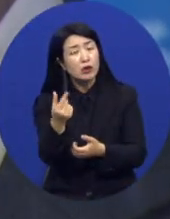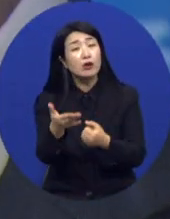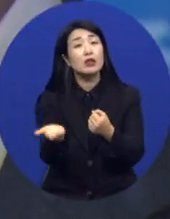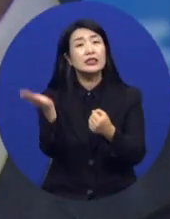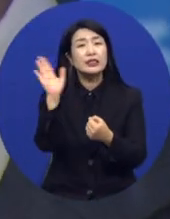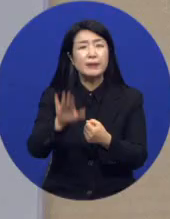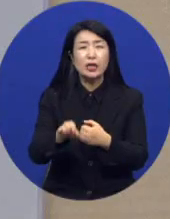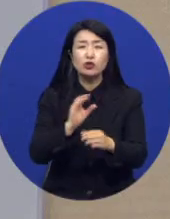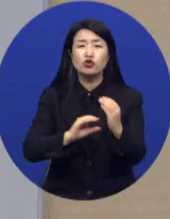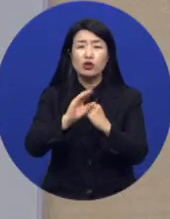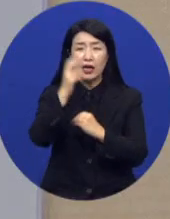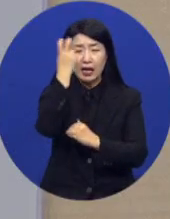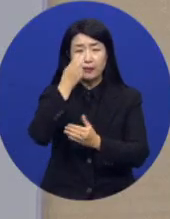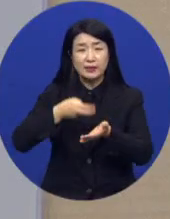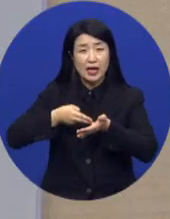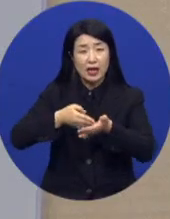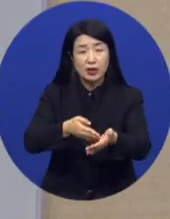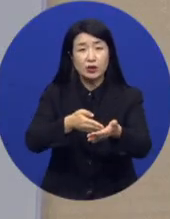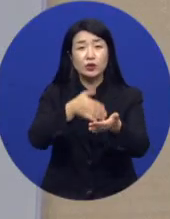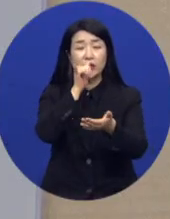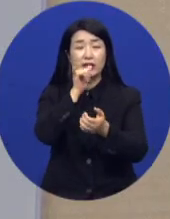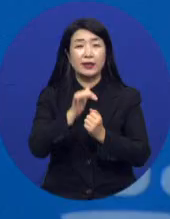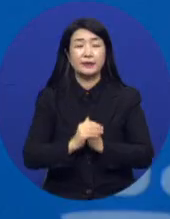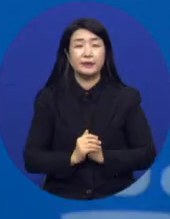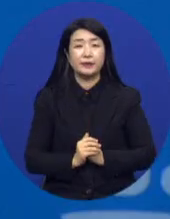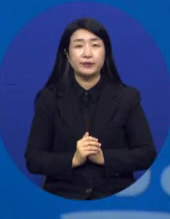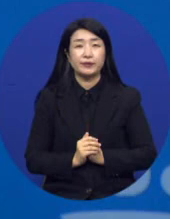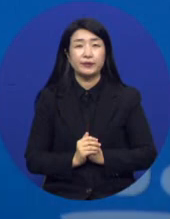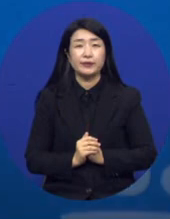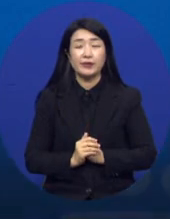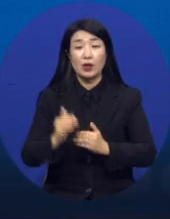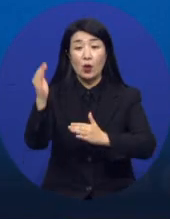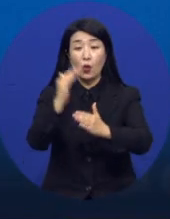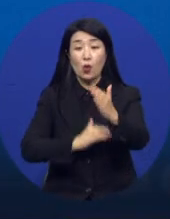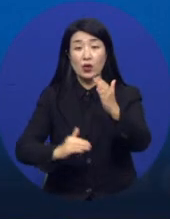감사위원회에 추가로 감사를 청구하겠다고 밝혔습니다 공익감사